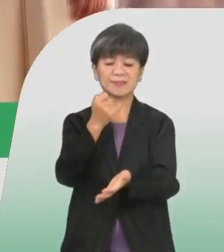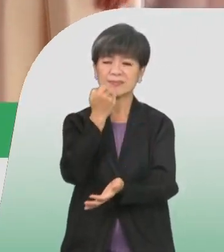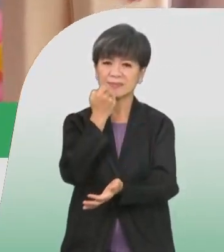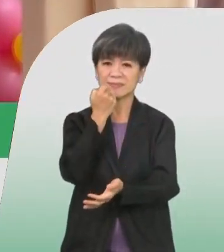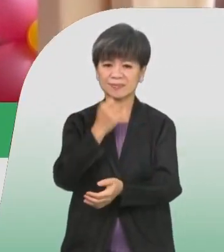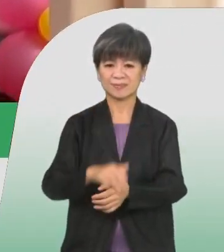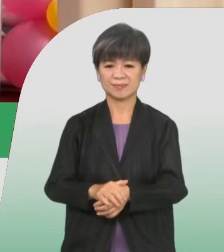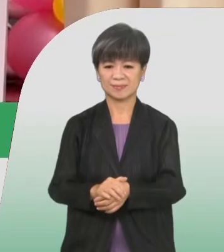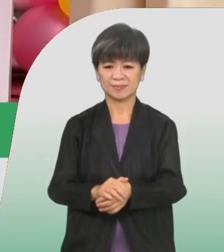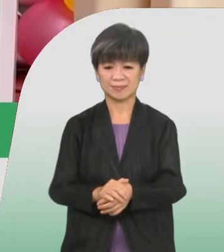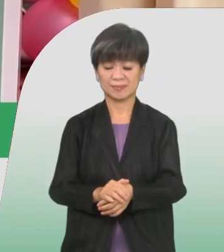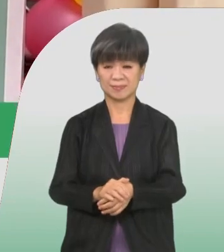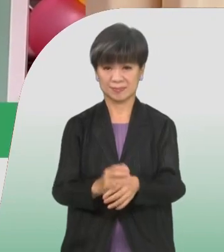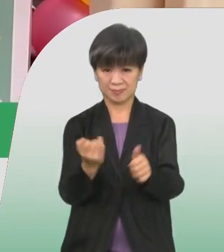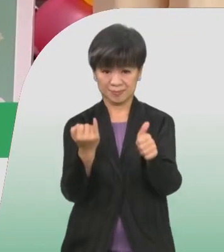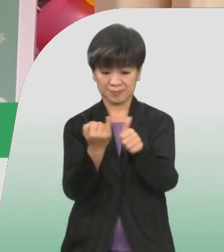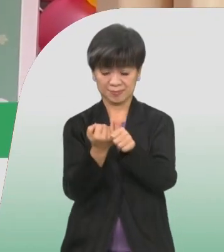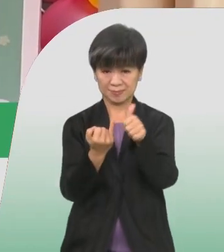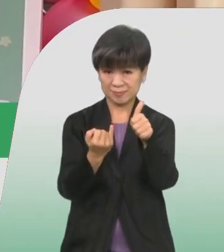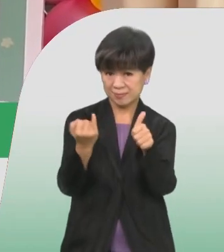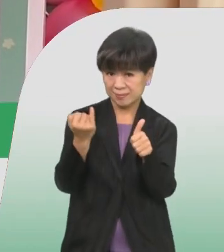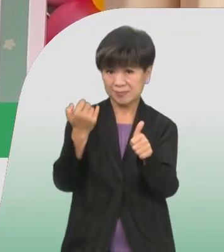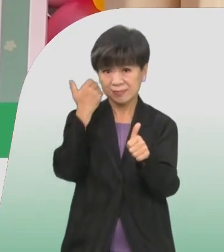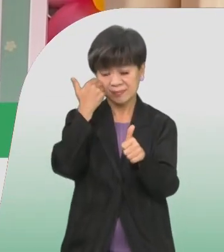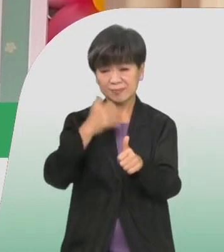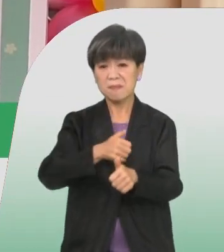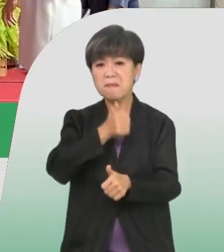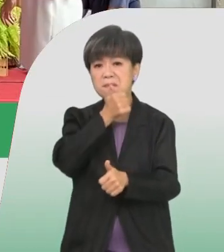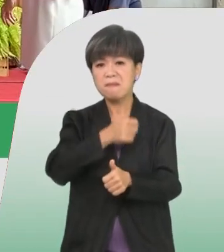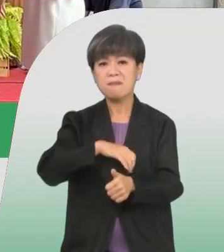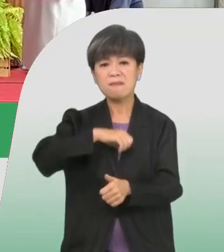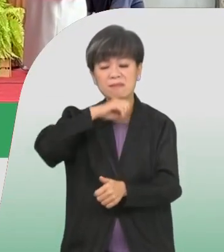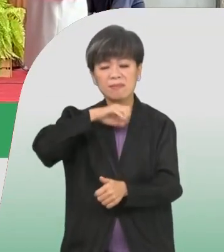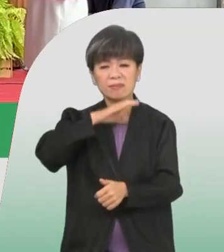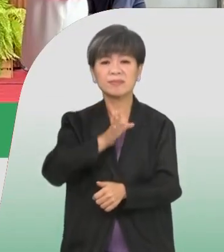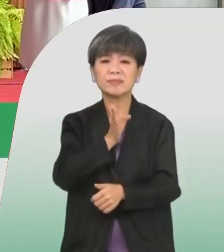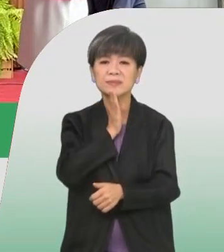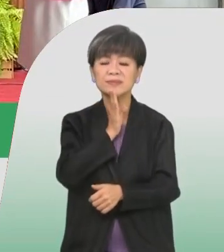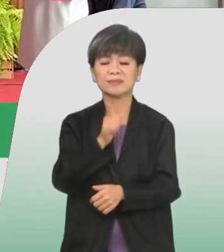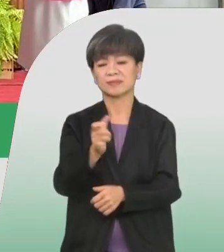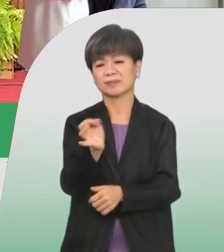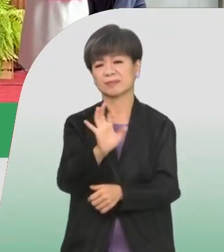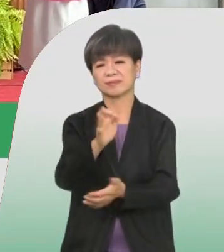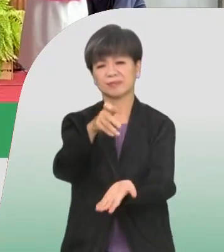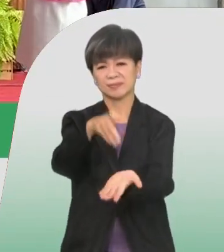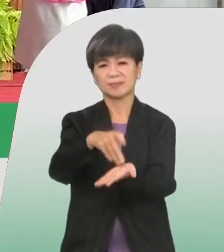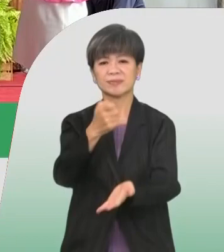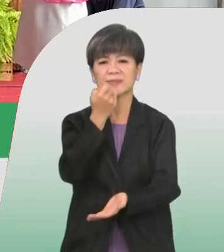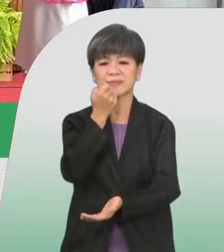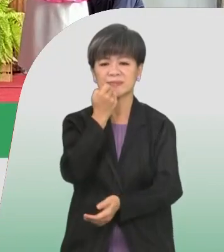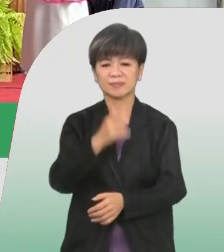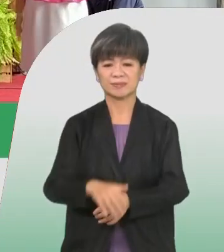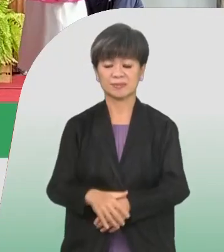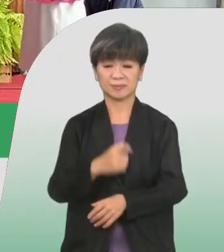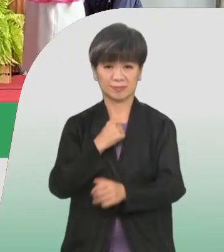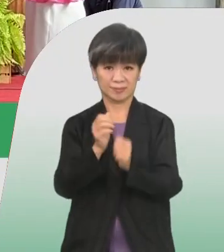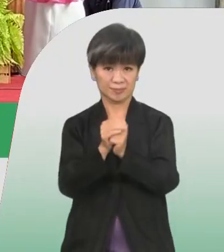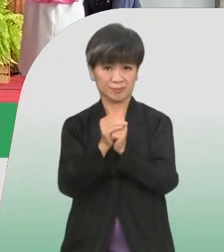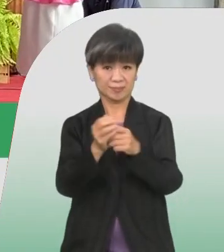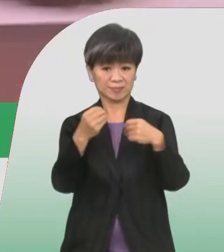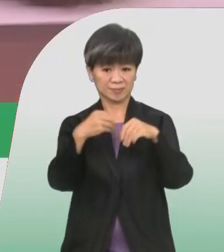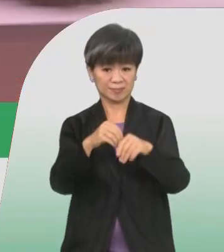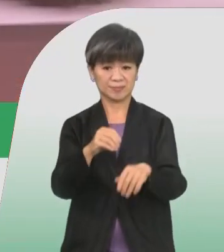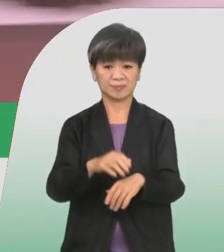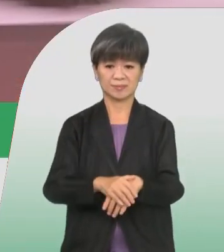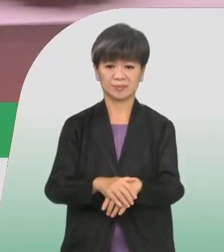准新人其中一个是屏东市陆州的5000个报名参加。为超多祝福新人，除了赠送万